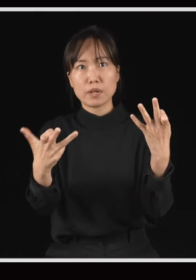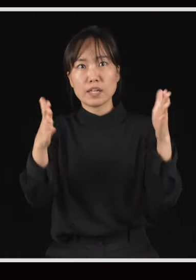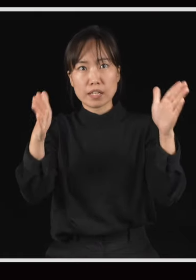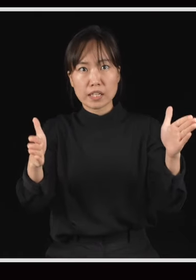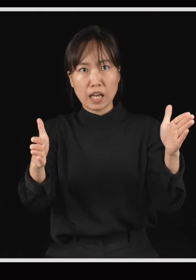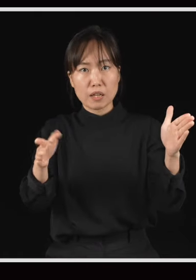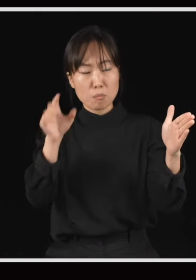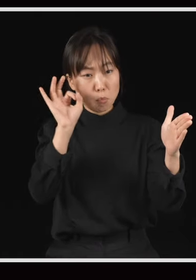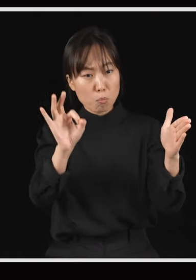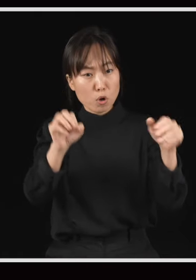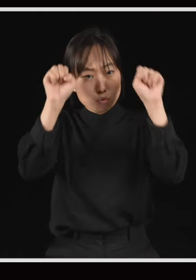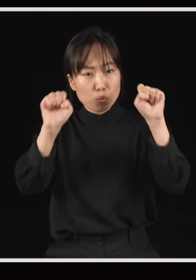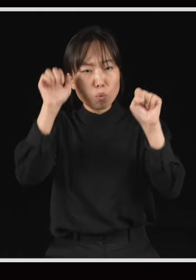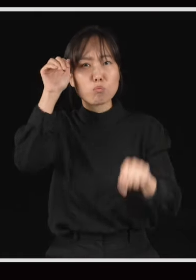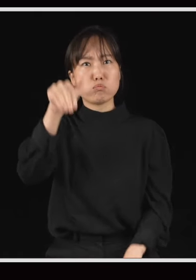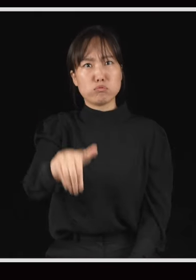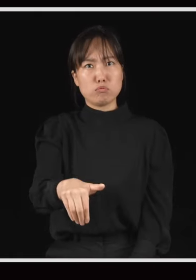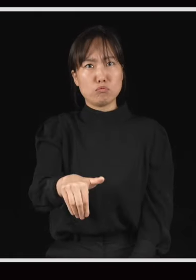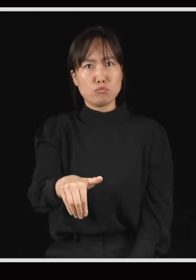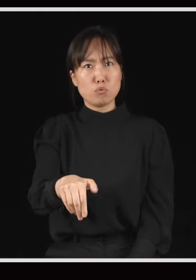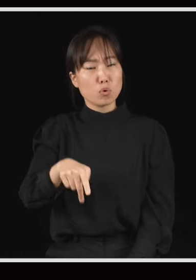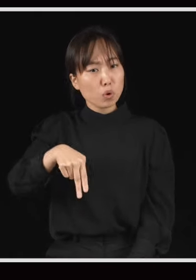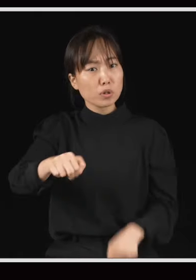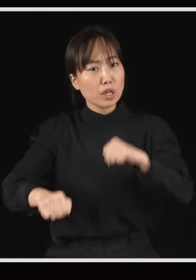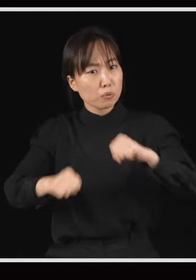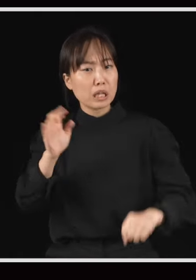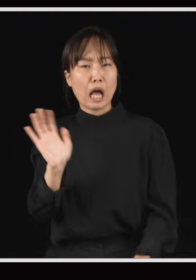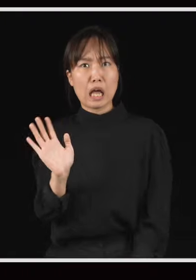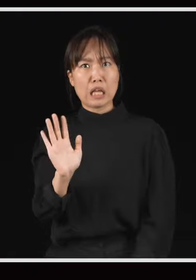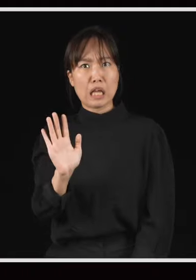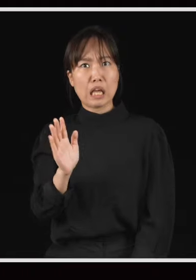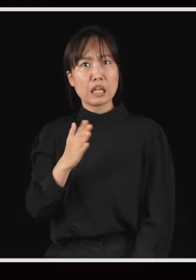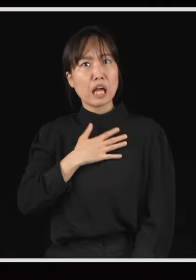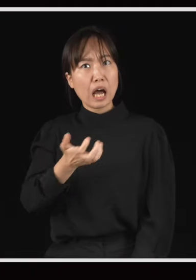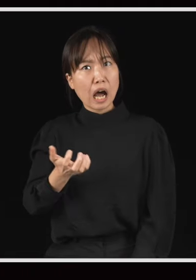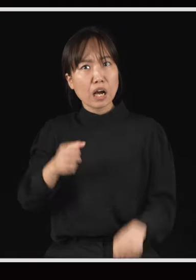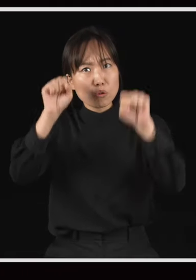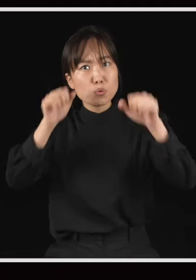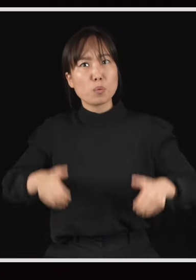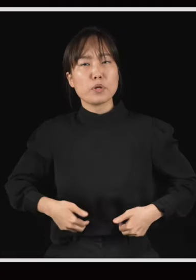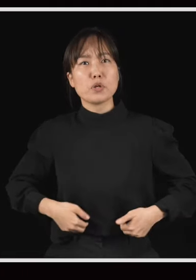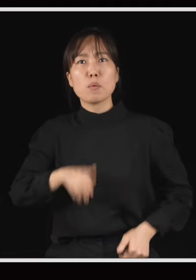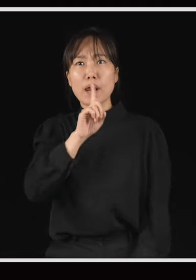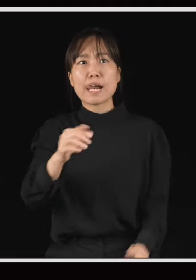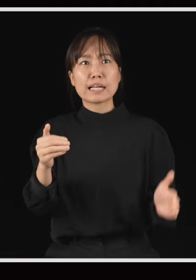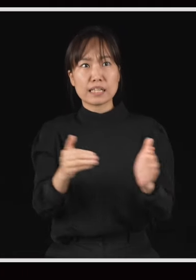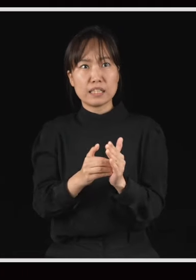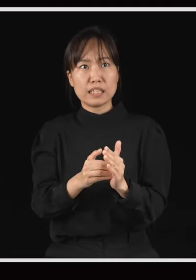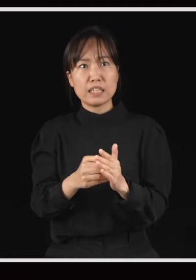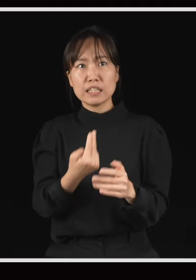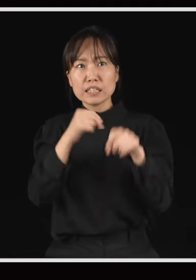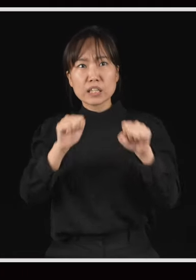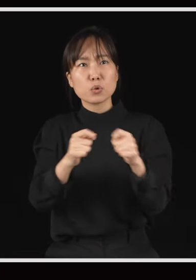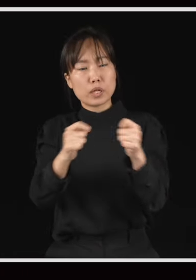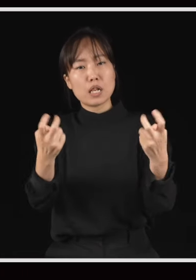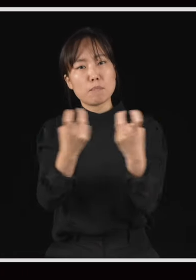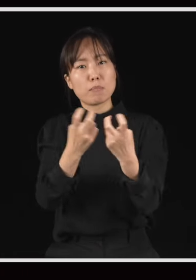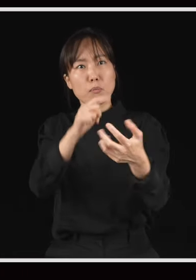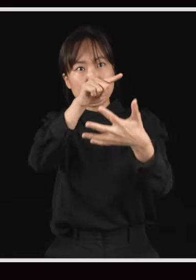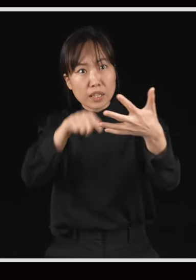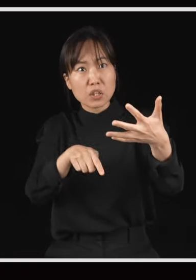운동 실천율이 쭉 떨어지고 있습니다. 운동을 안 하죠. 자, 운동을 하셔야 된다고 제가 아까 말씀드렸죠. 그 5가지 안에 운동이